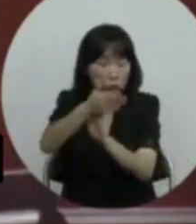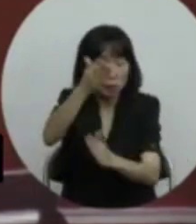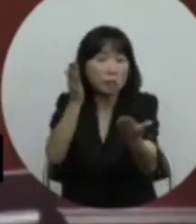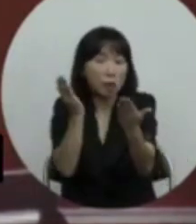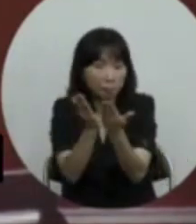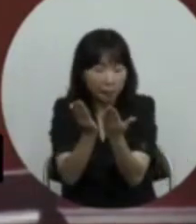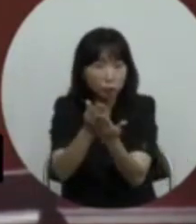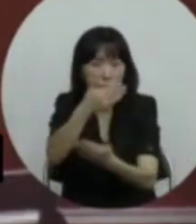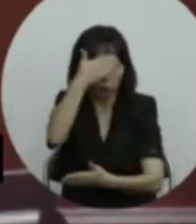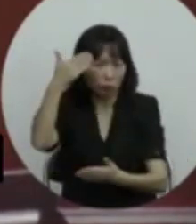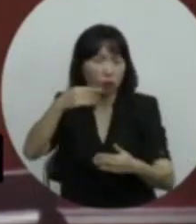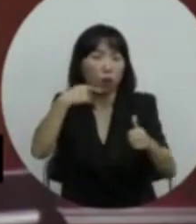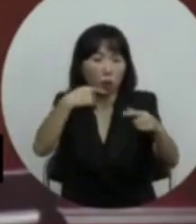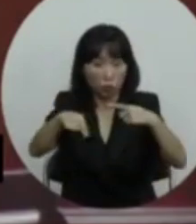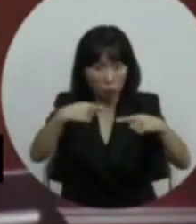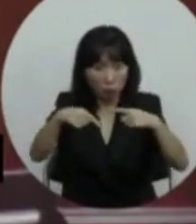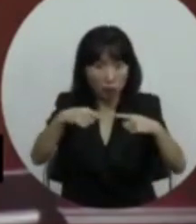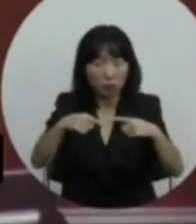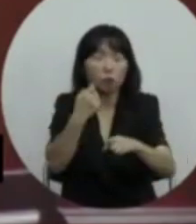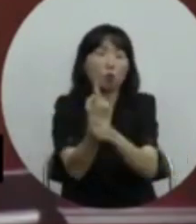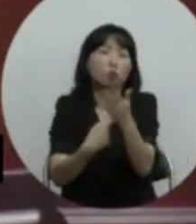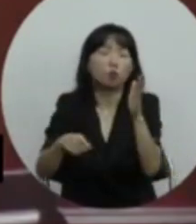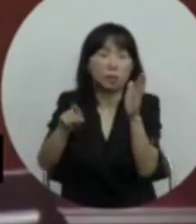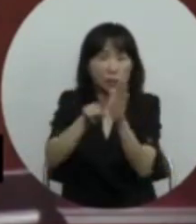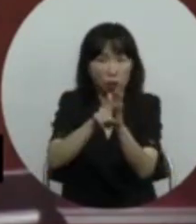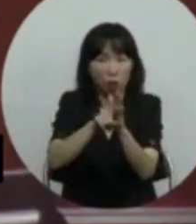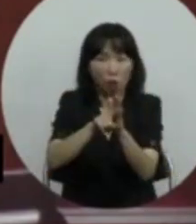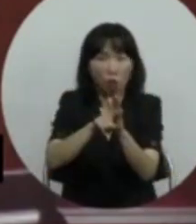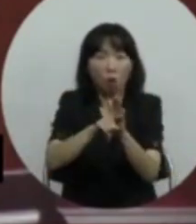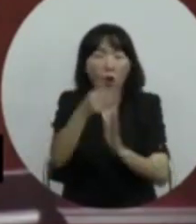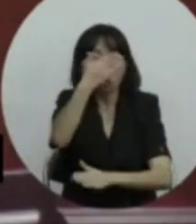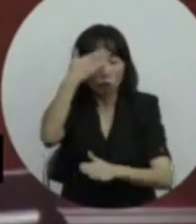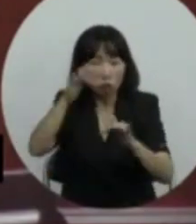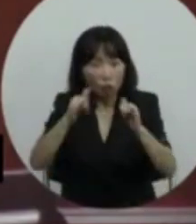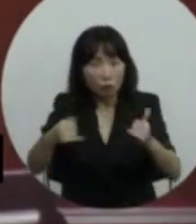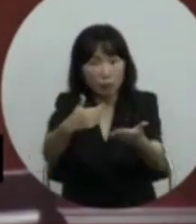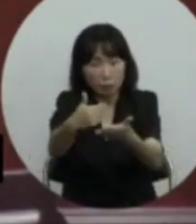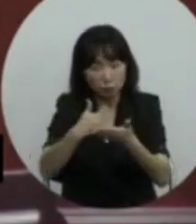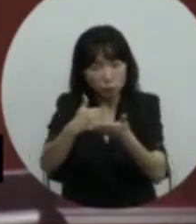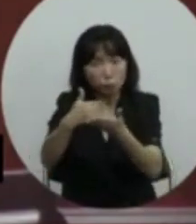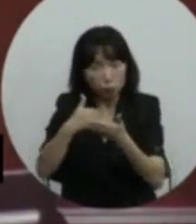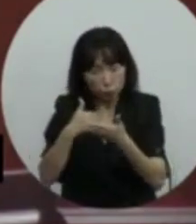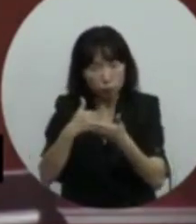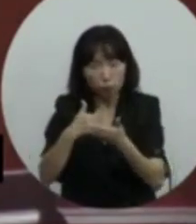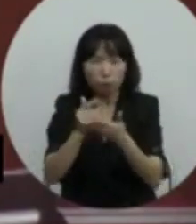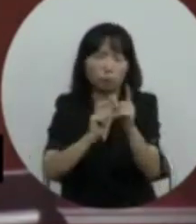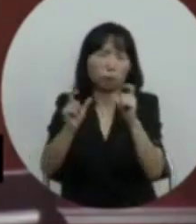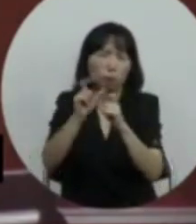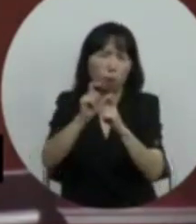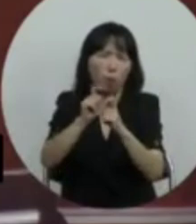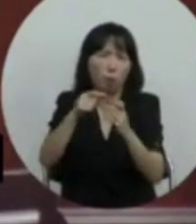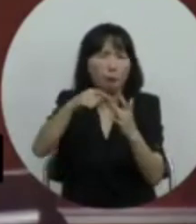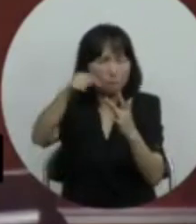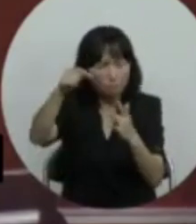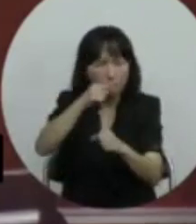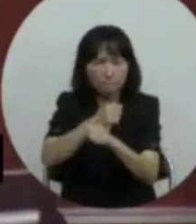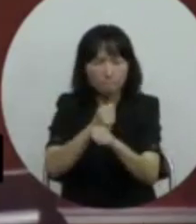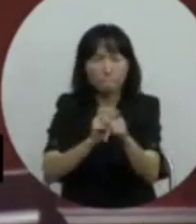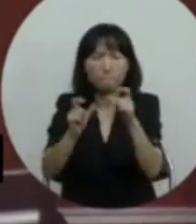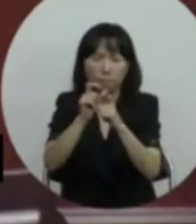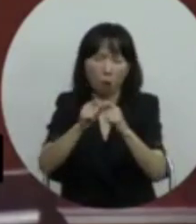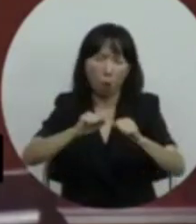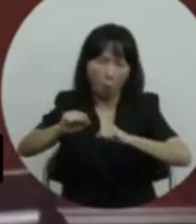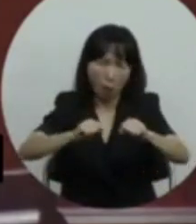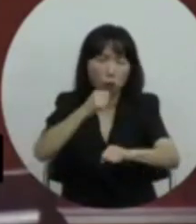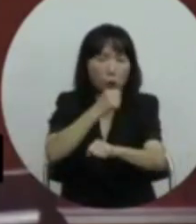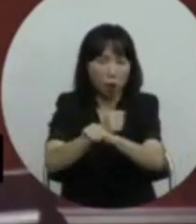맞춤형 청년 정책의 추진을 위해서는 먼저 청년의 의견을 수렴하여 정책을 발굴하고 시행할 필요가 있으며